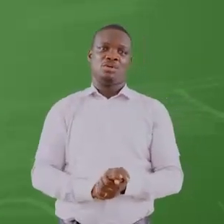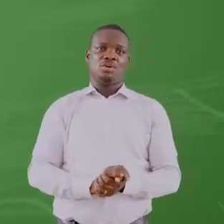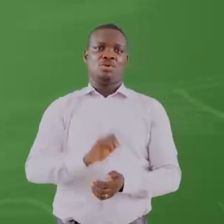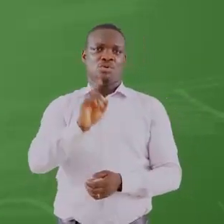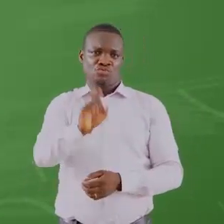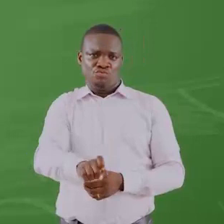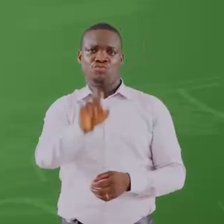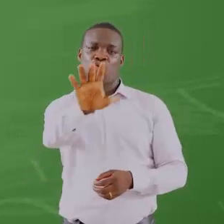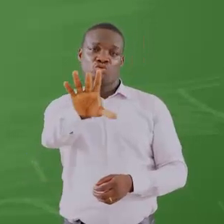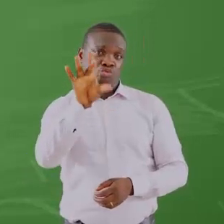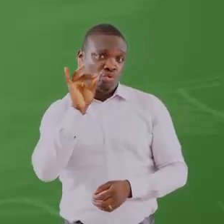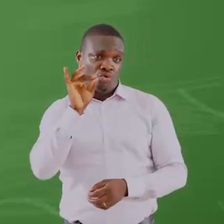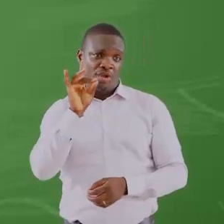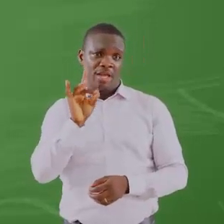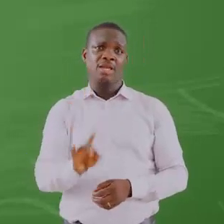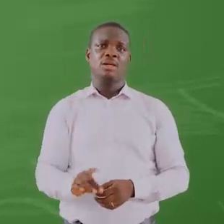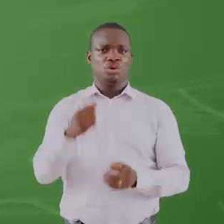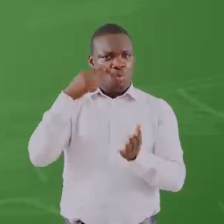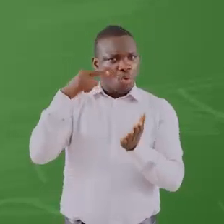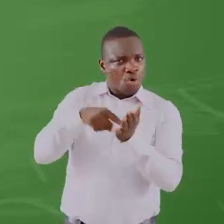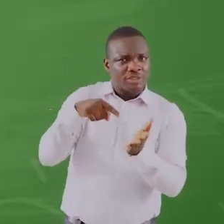donnez ou dégagez le constat